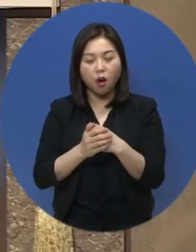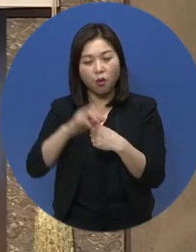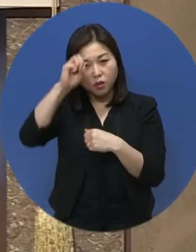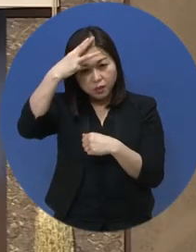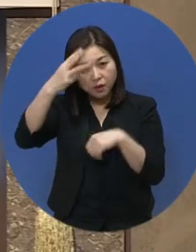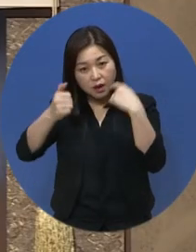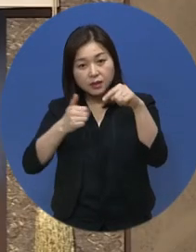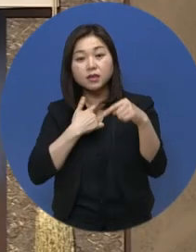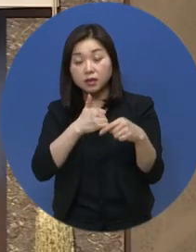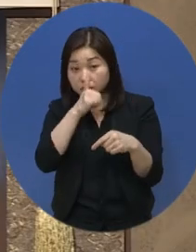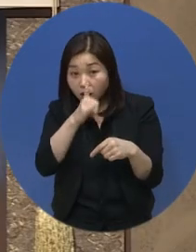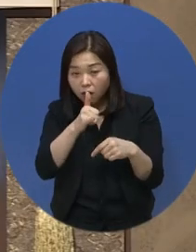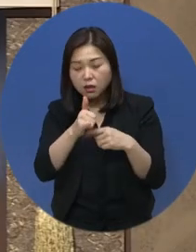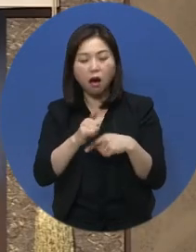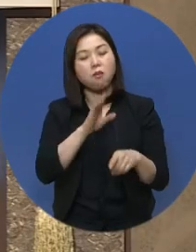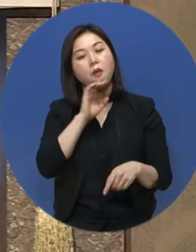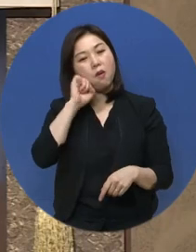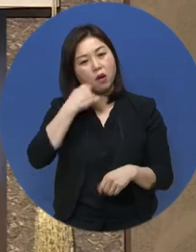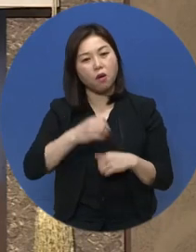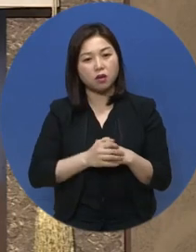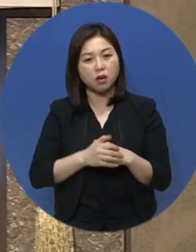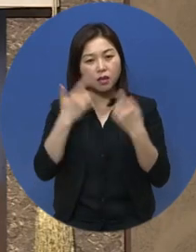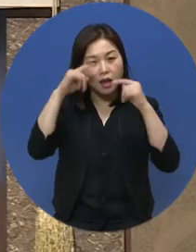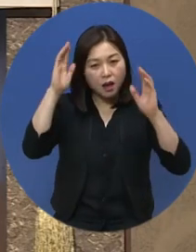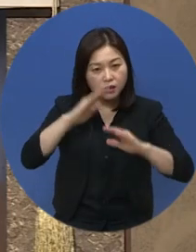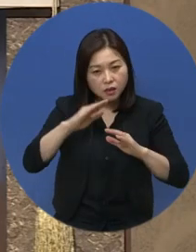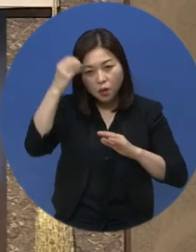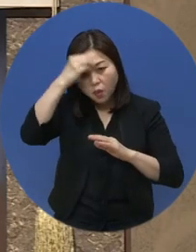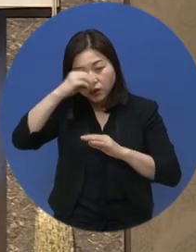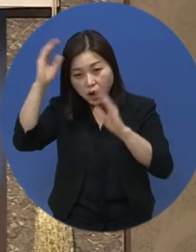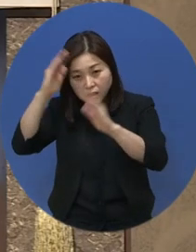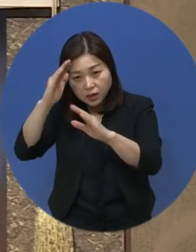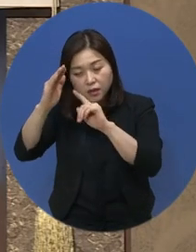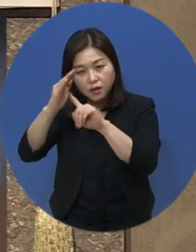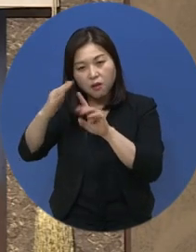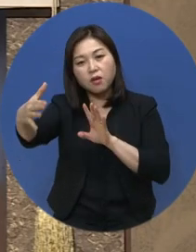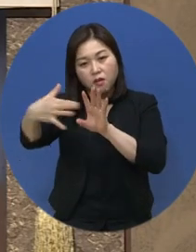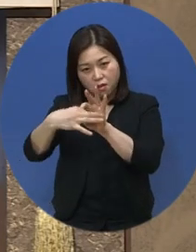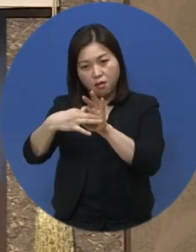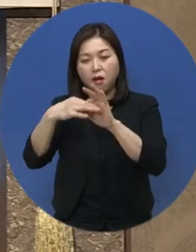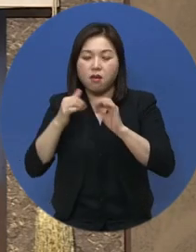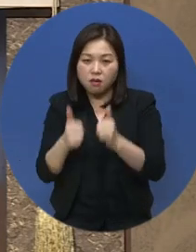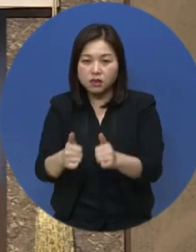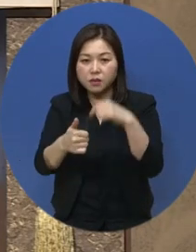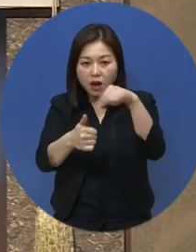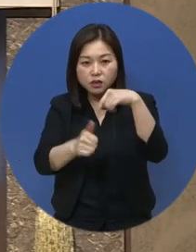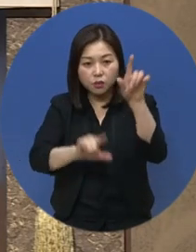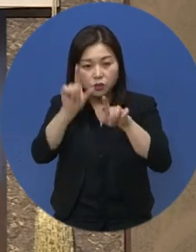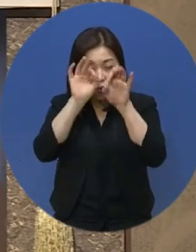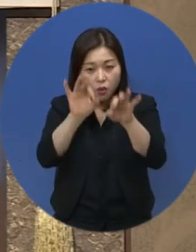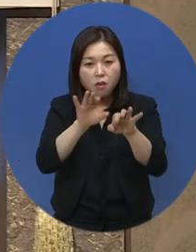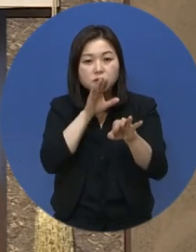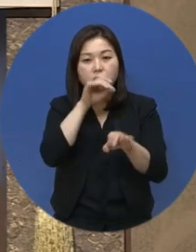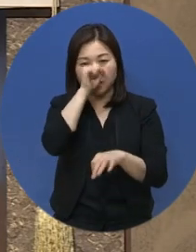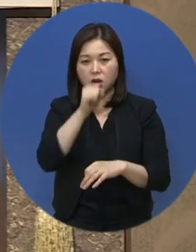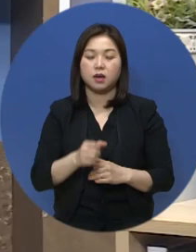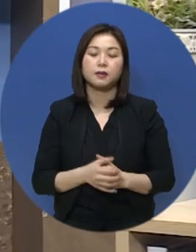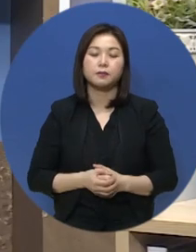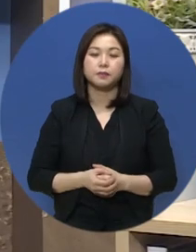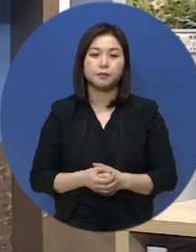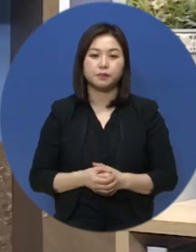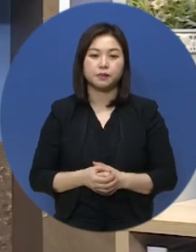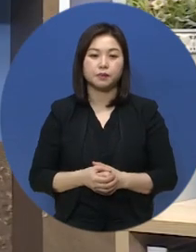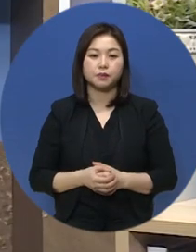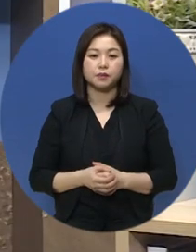대학생들이 고등학생들도 멘토가 돼서 열심히 하는 걸 보니까 네. 저희도 뿌듯하고 또 센터에서 만족도가 높습니다. 네. 네,